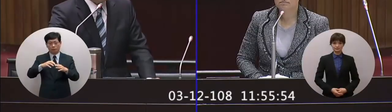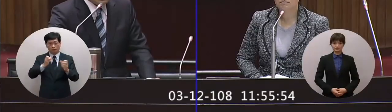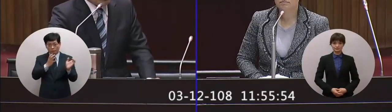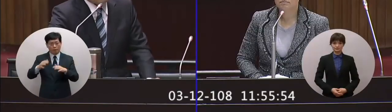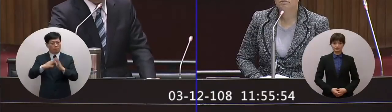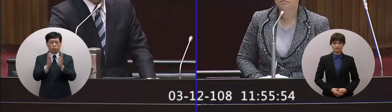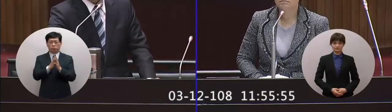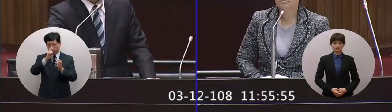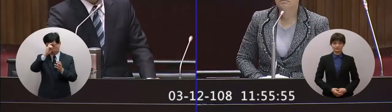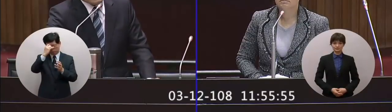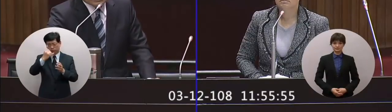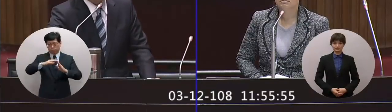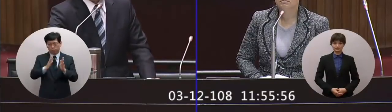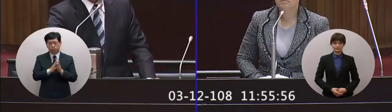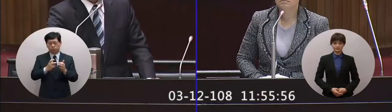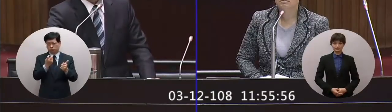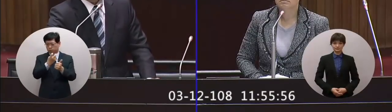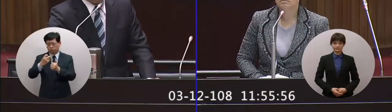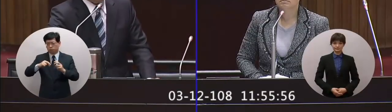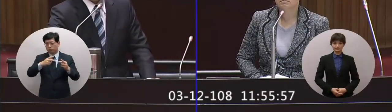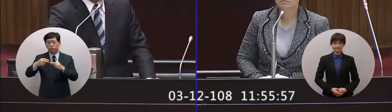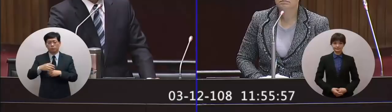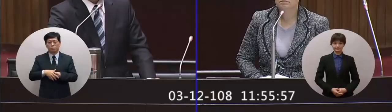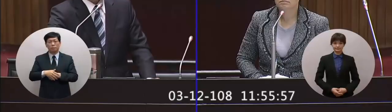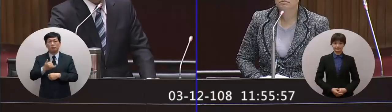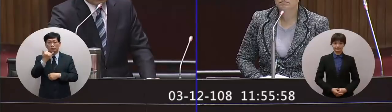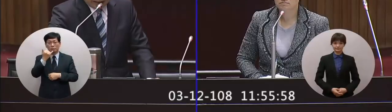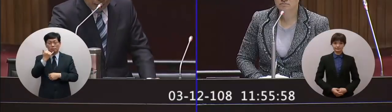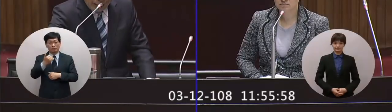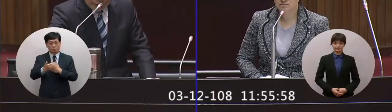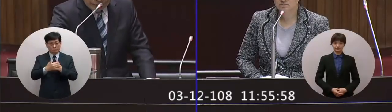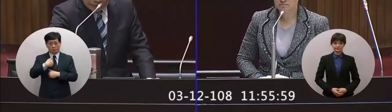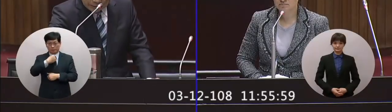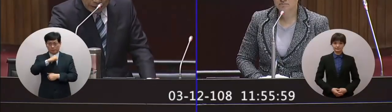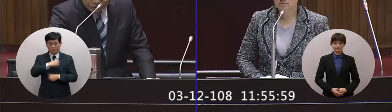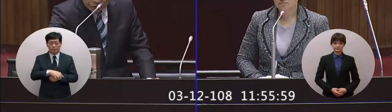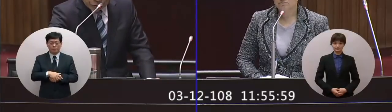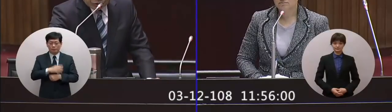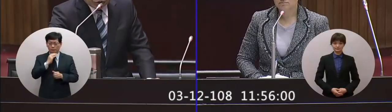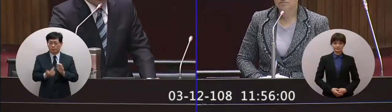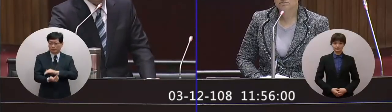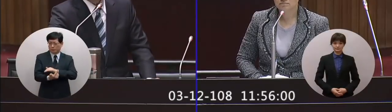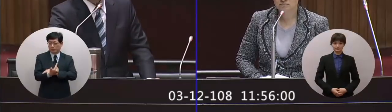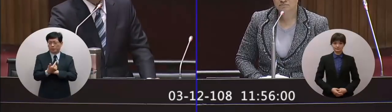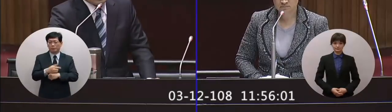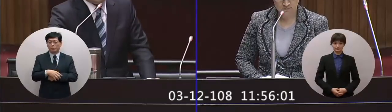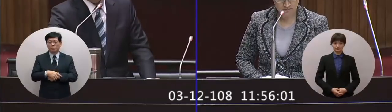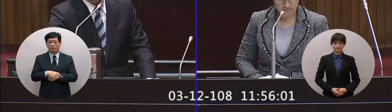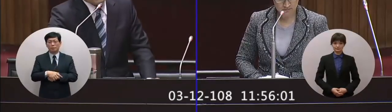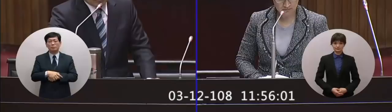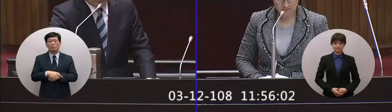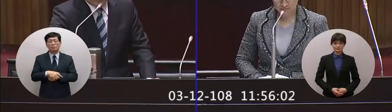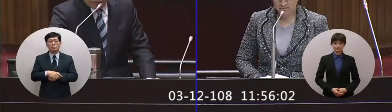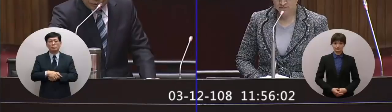法，就希望能够真正做到怎么样子让台湾早日就